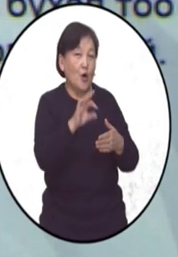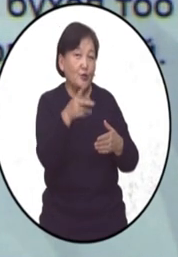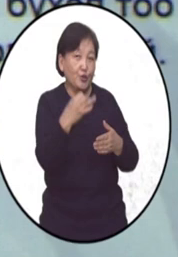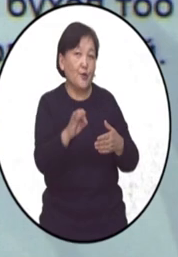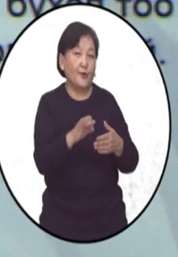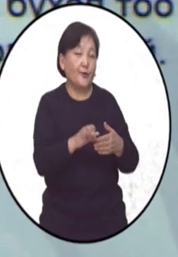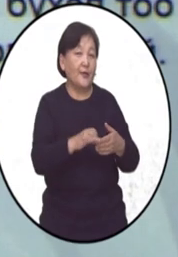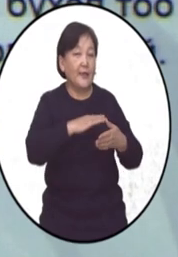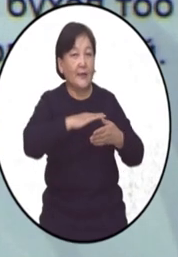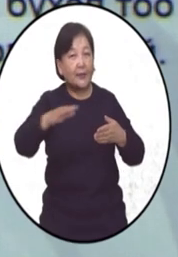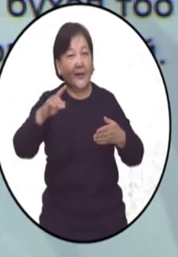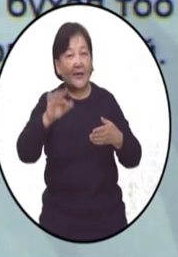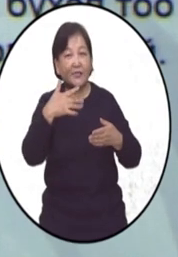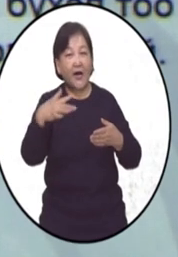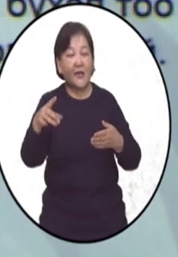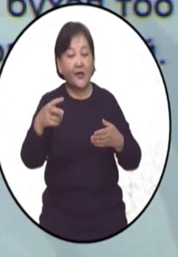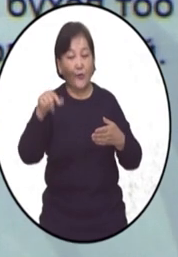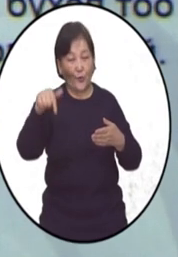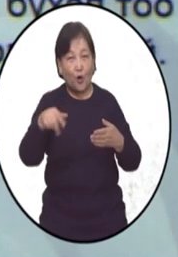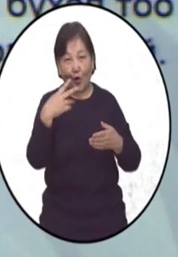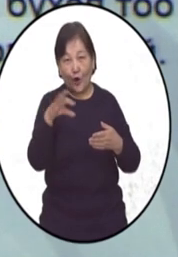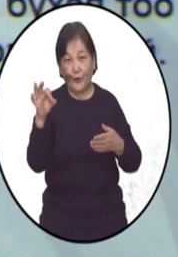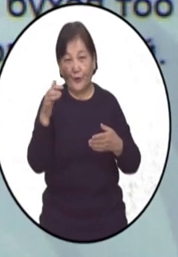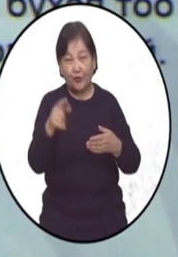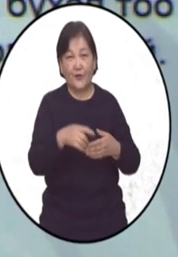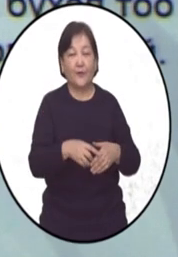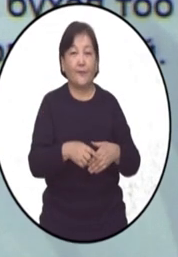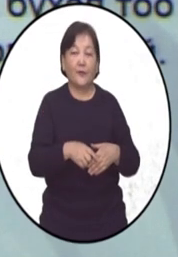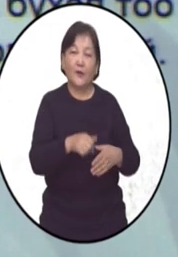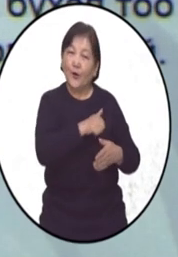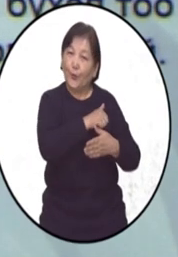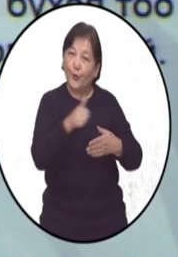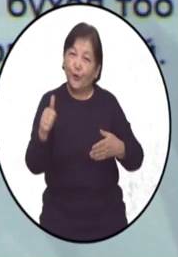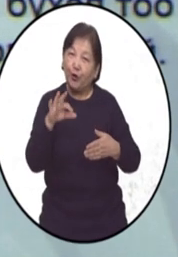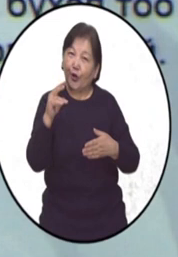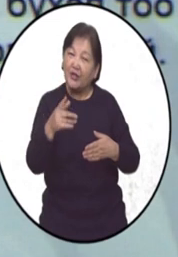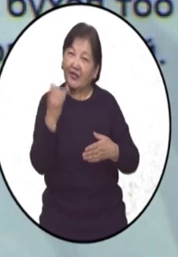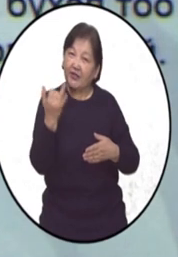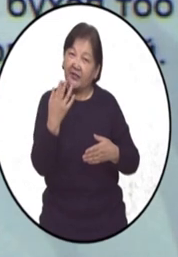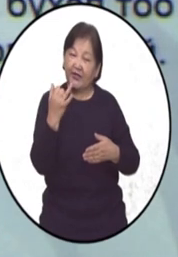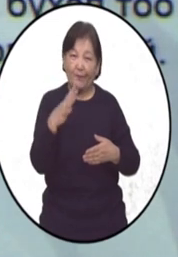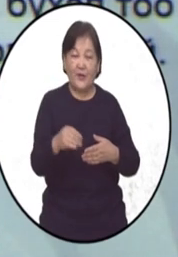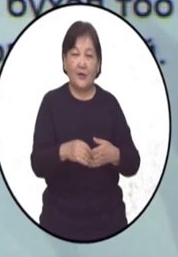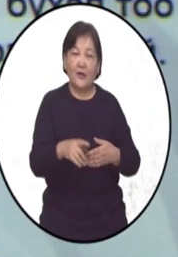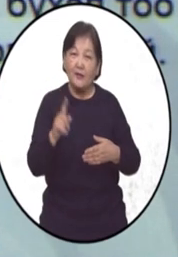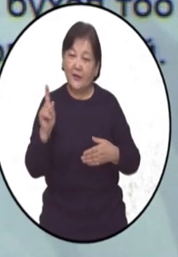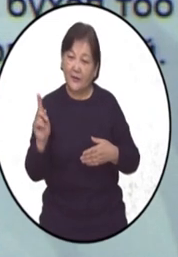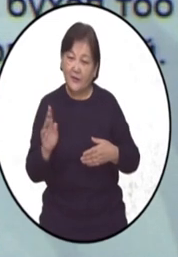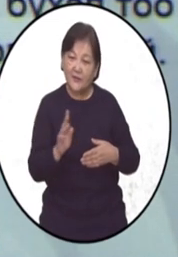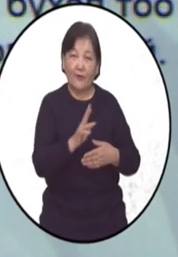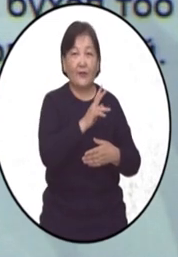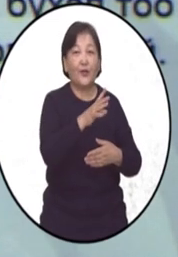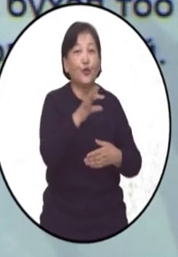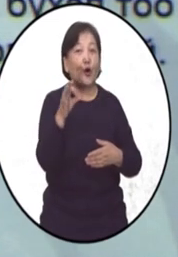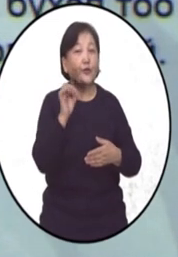гэсэн. За тэгэхээр ямар үйл ажиллагаа хийх вэ гэхээр бүхэл тооны цифрийг нэгжийн цифрээс эхлэн тоолох хэрэгтэй.